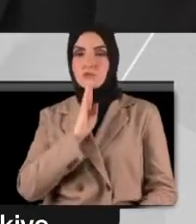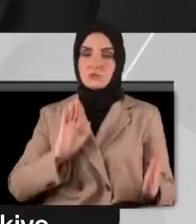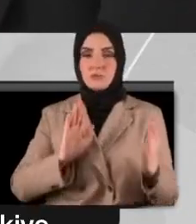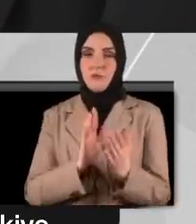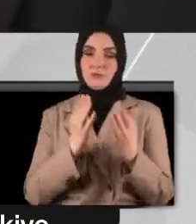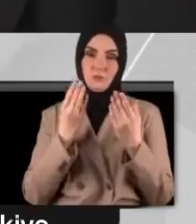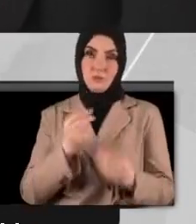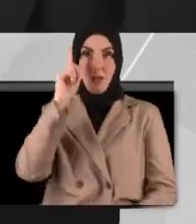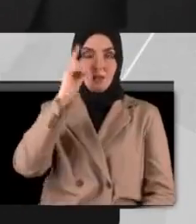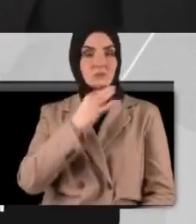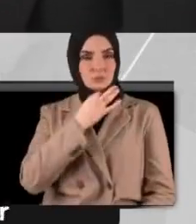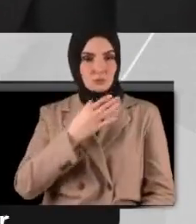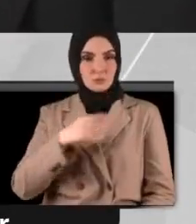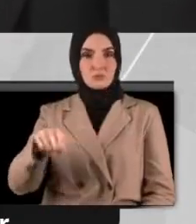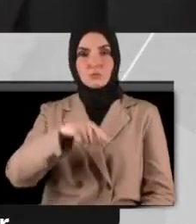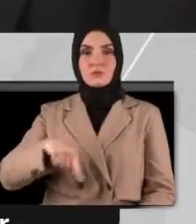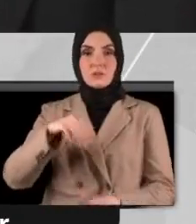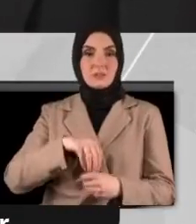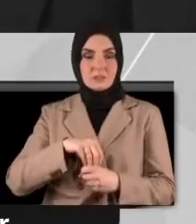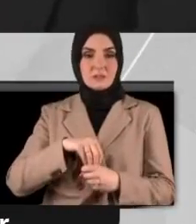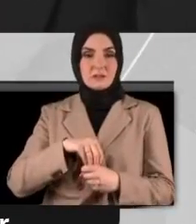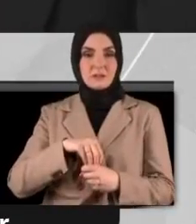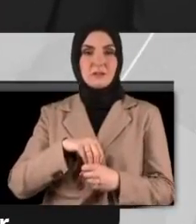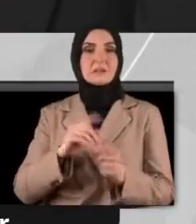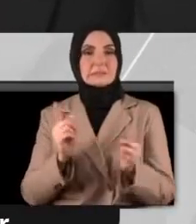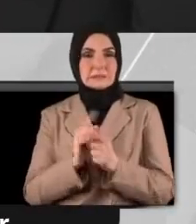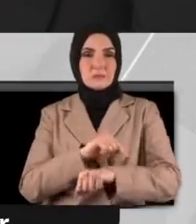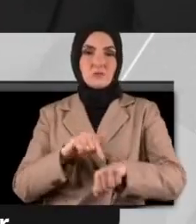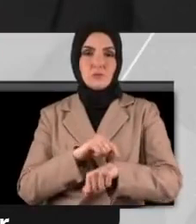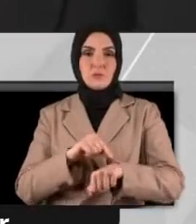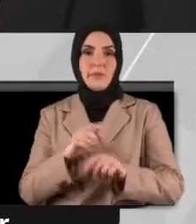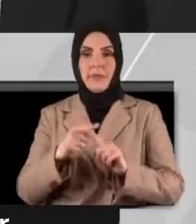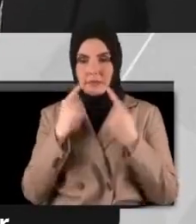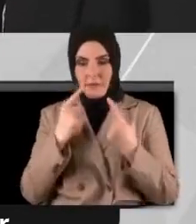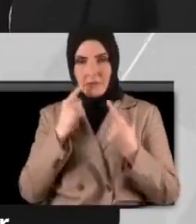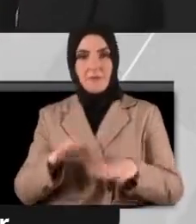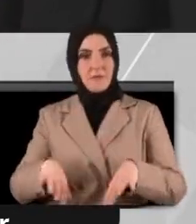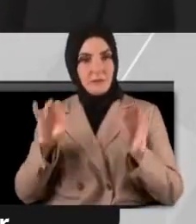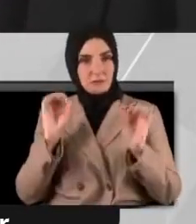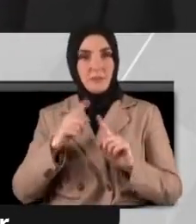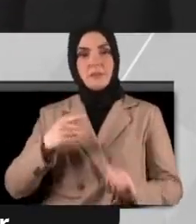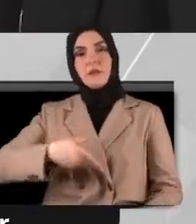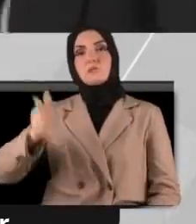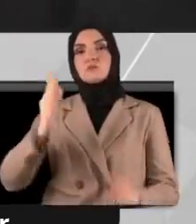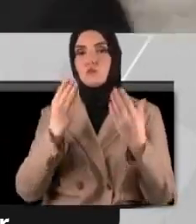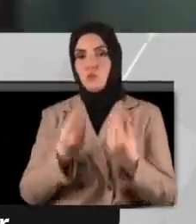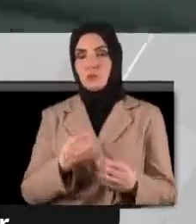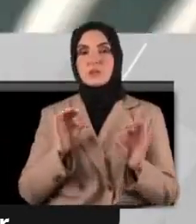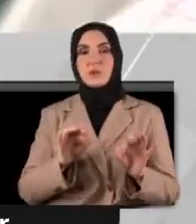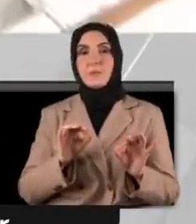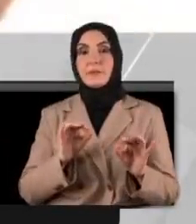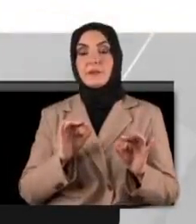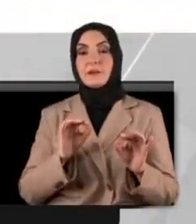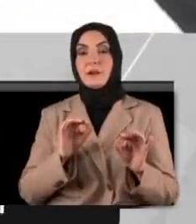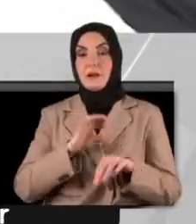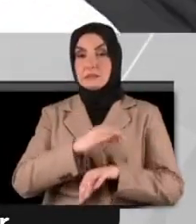şükür ki bunların önemli bir kısmını tedavilerini tamamlayıp çok kısa sürede taburcu edebiliyoruz. Şu an yatan sayımız 120'leri biraz